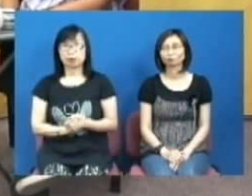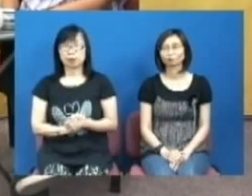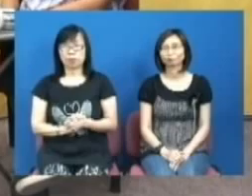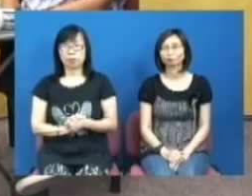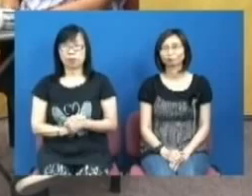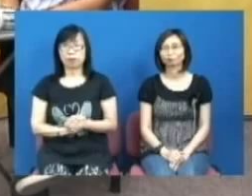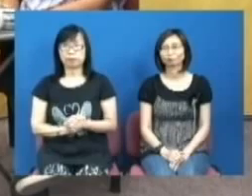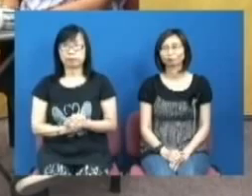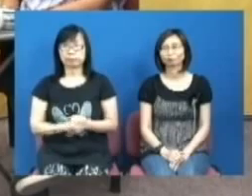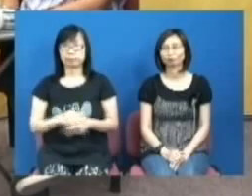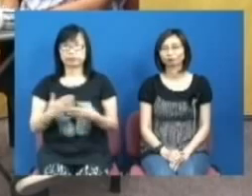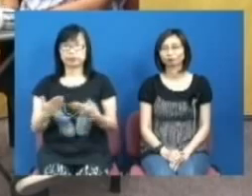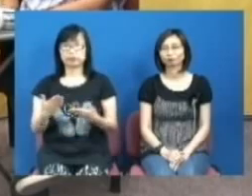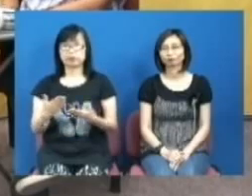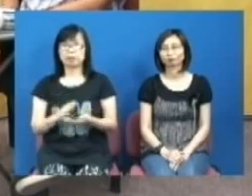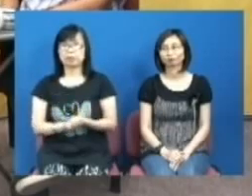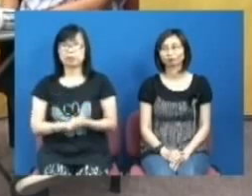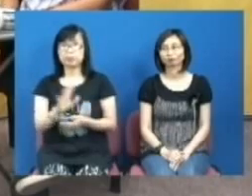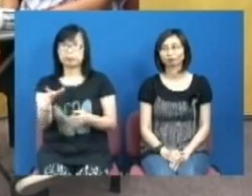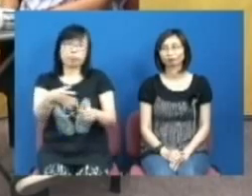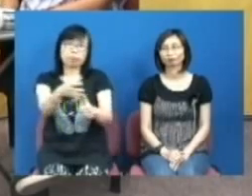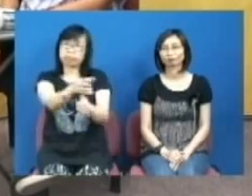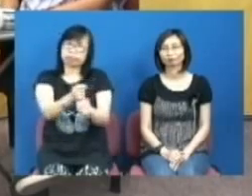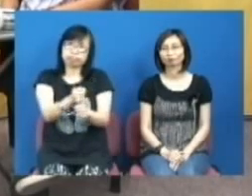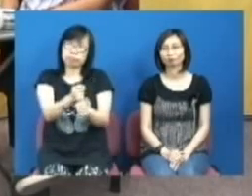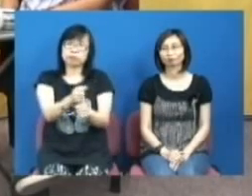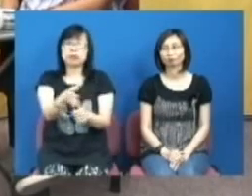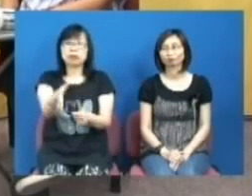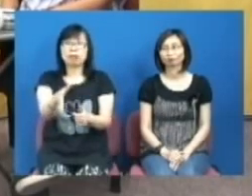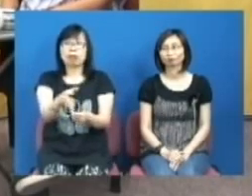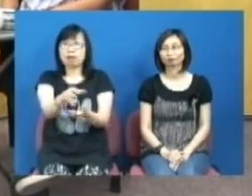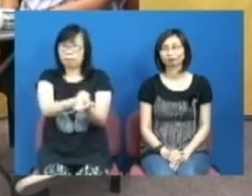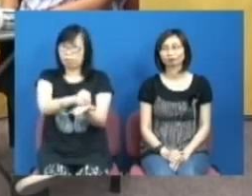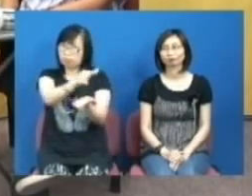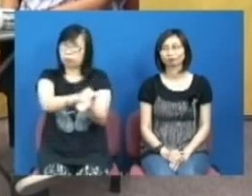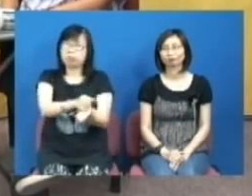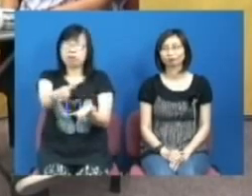樣，如果唔可以剝奪，點樣剝奪佢咧？咁樣樣，咁所以成日講嚟講去就係、是、